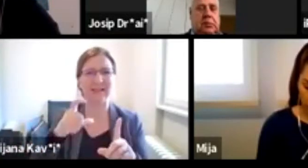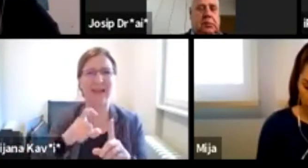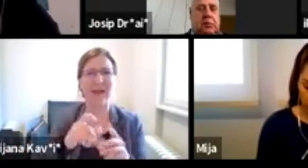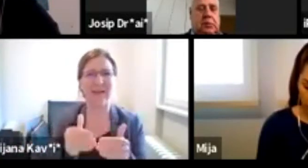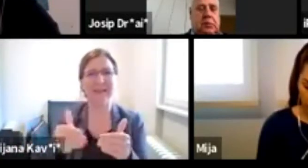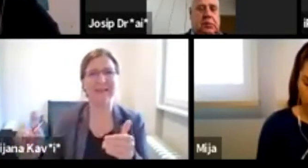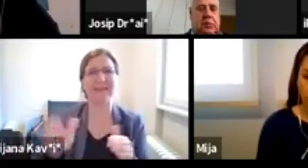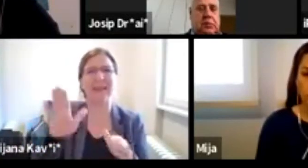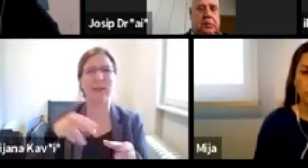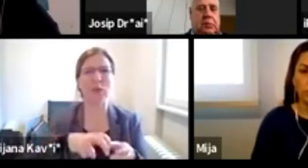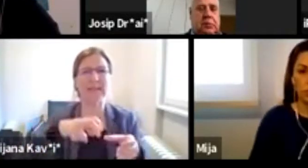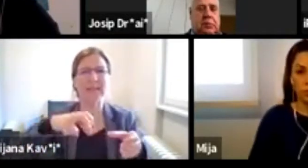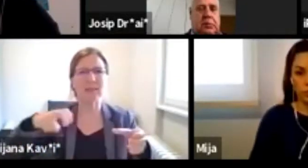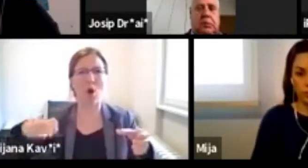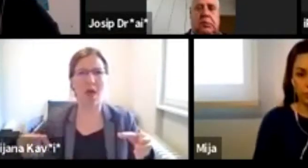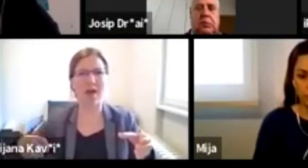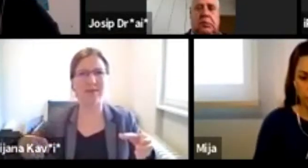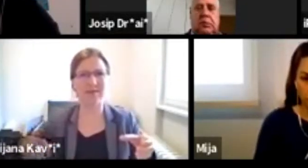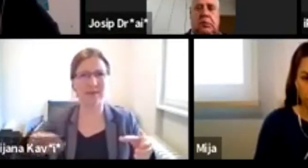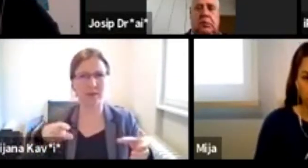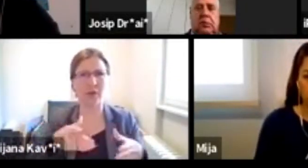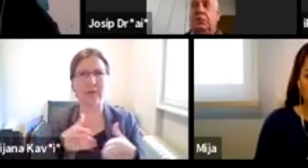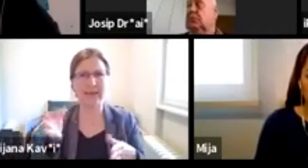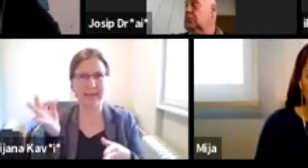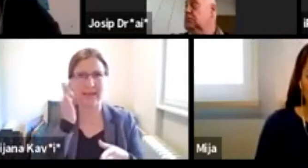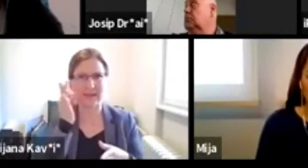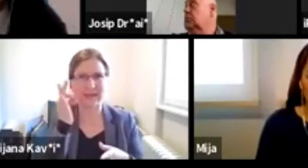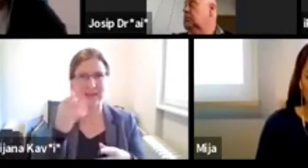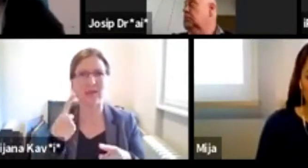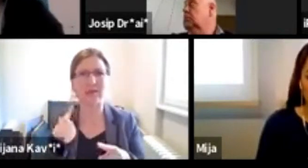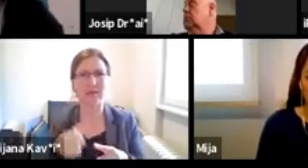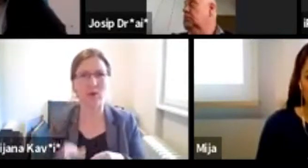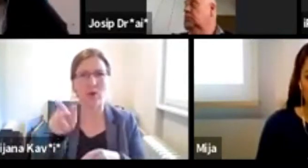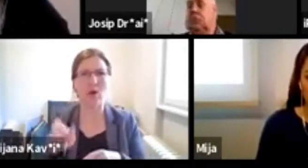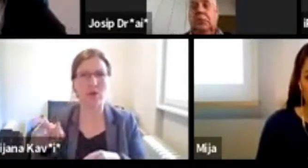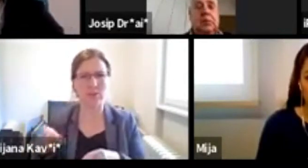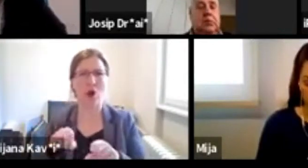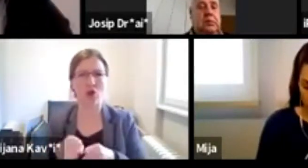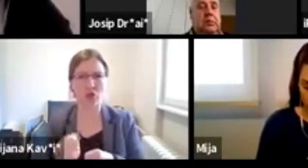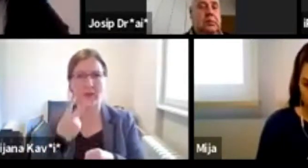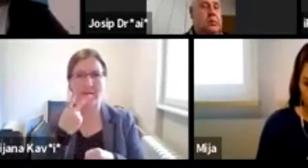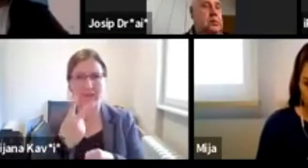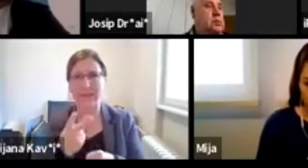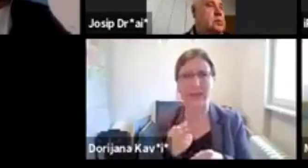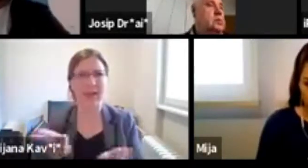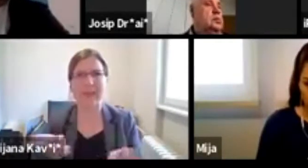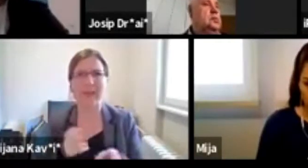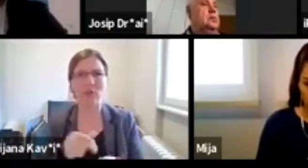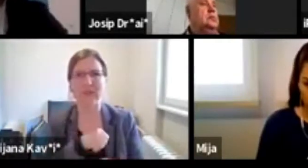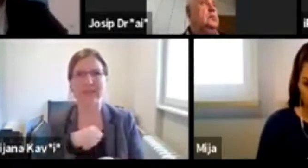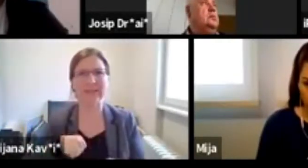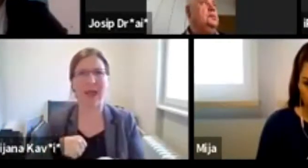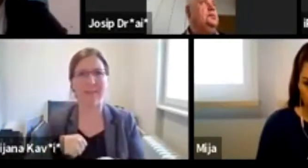napominju mjere, nego baš od socijalne izolacije zbog nemogućnosti kontaktiranja, samostalnog